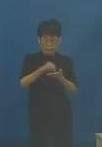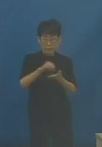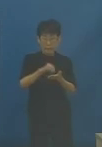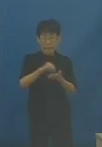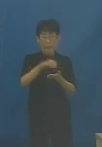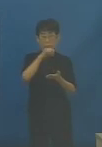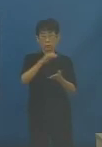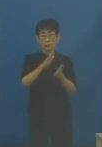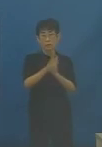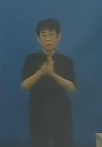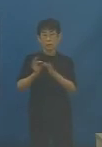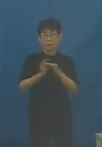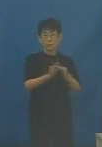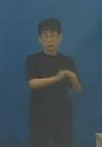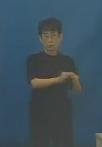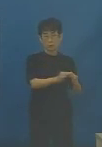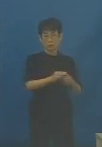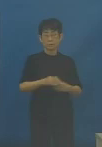思います。